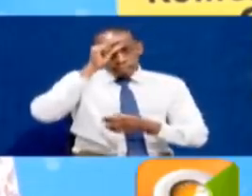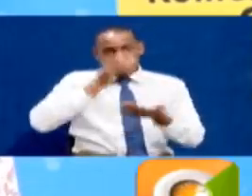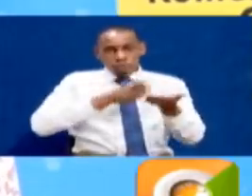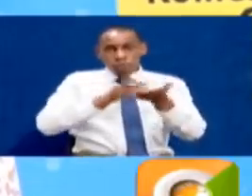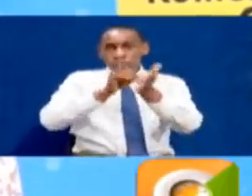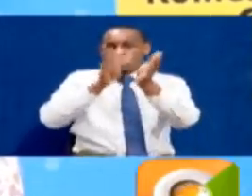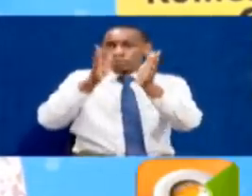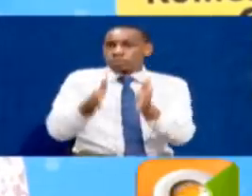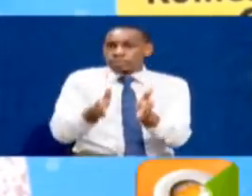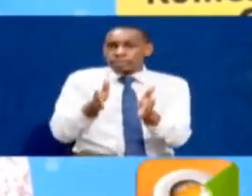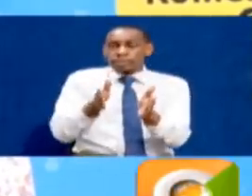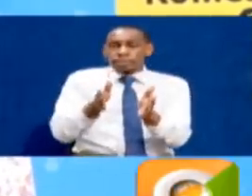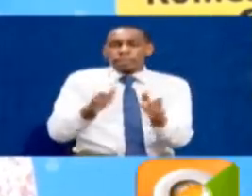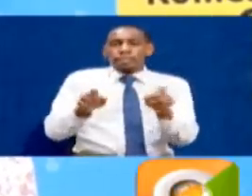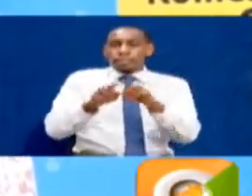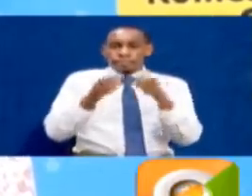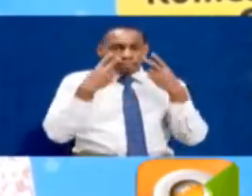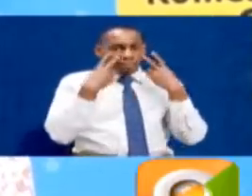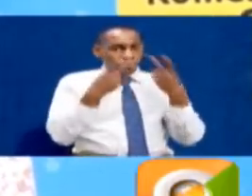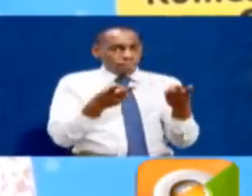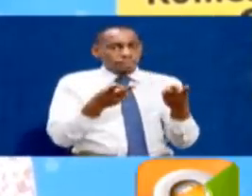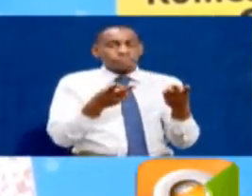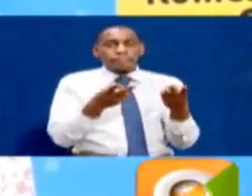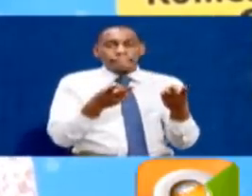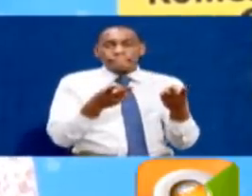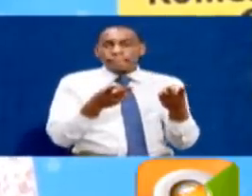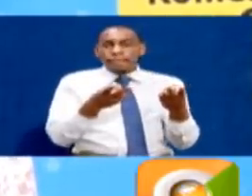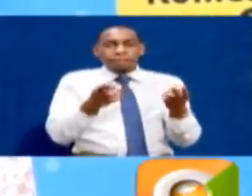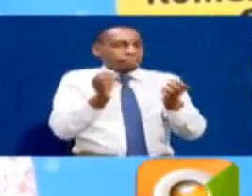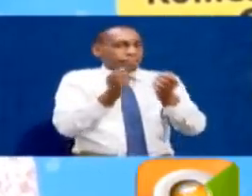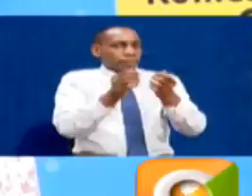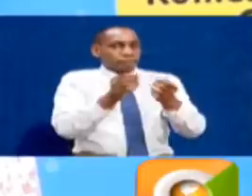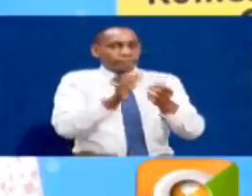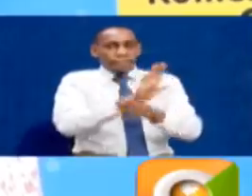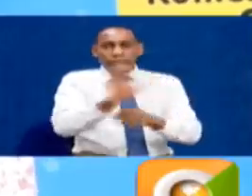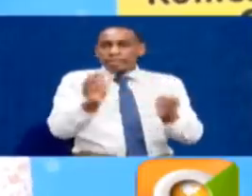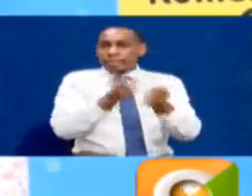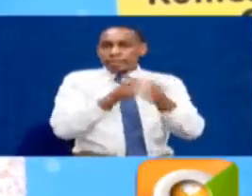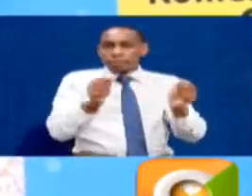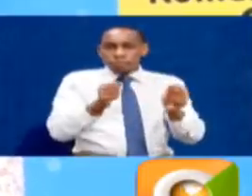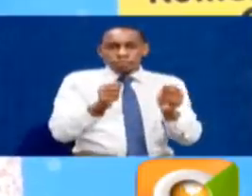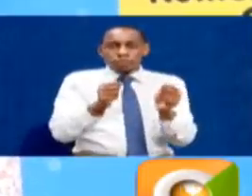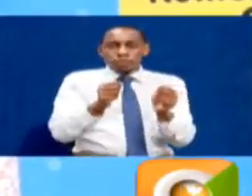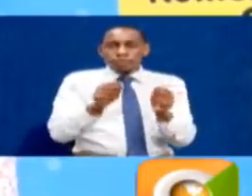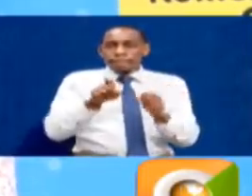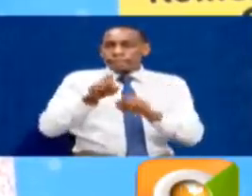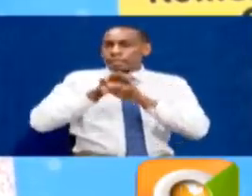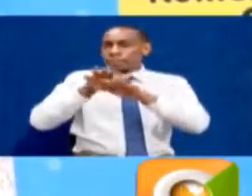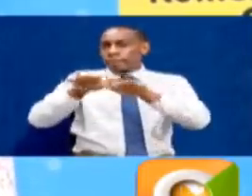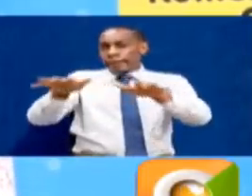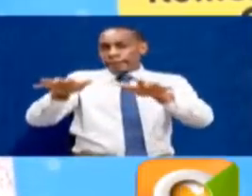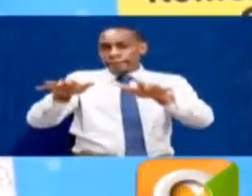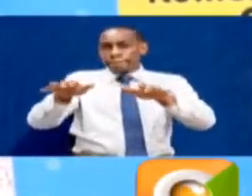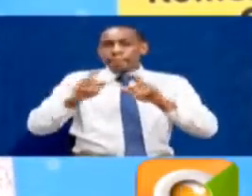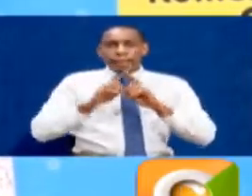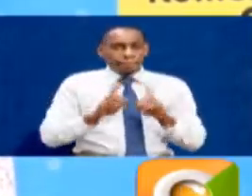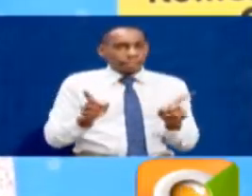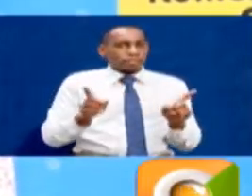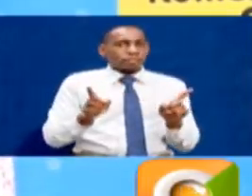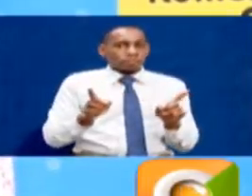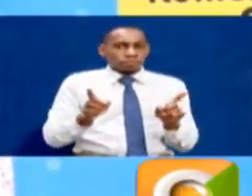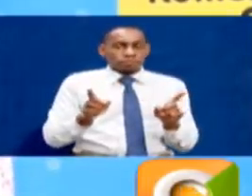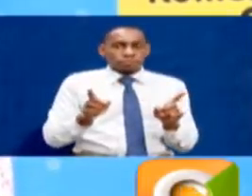madaktari na kuono ya kwamba hawawezi kuenea hiyo virusi,